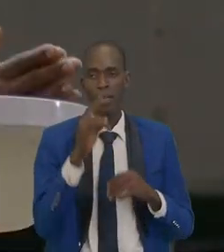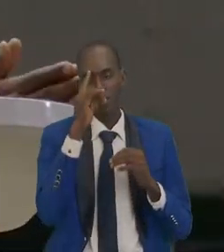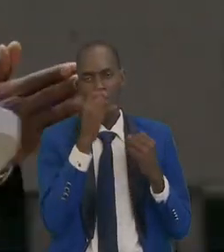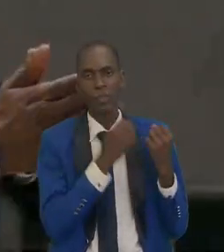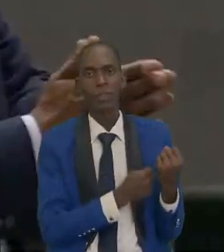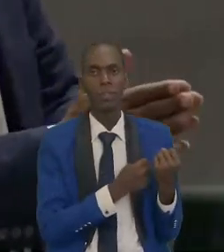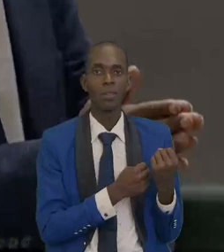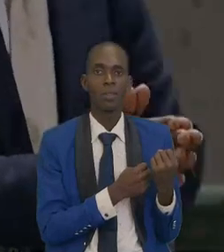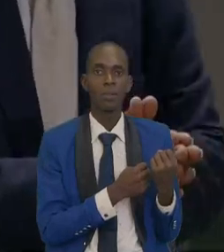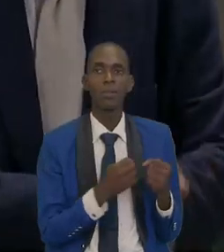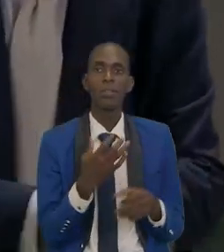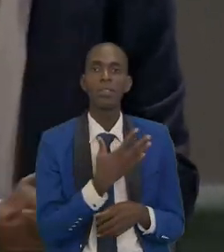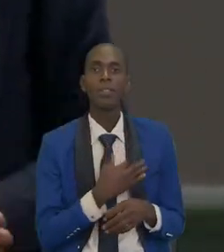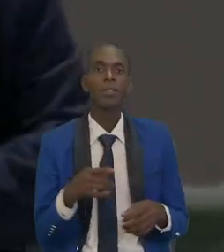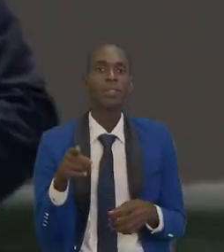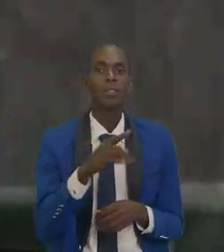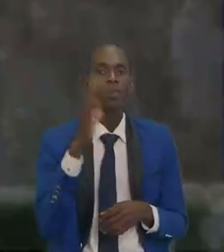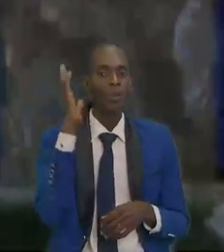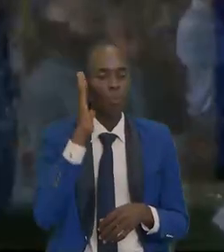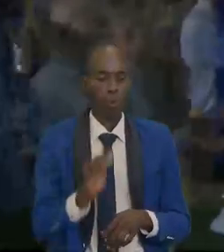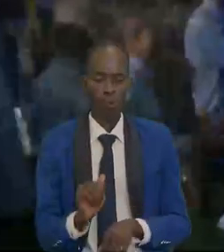foi, et tu vas